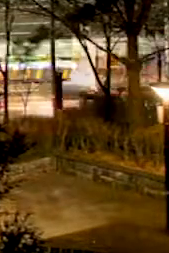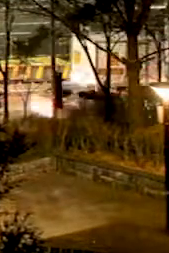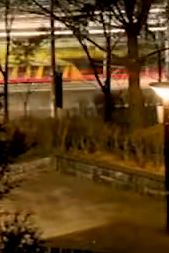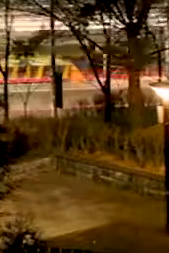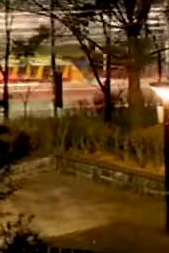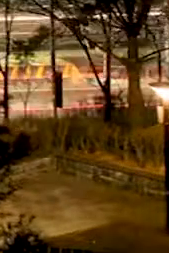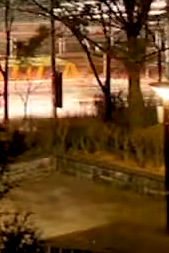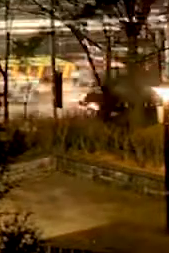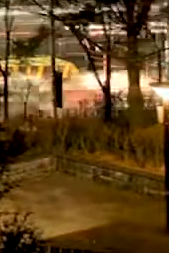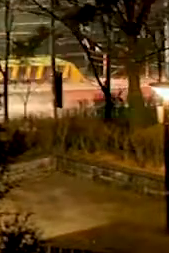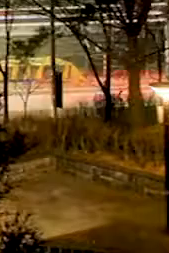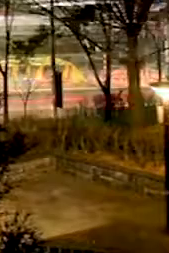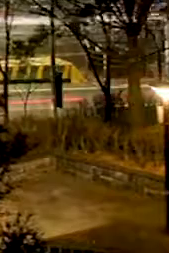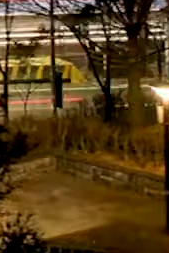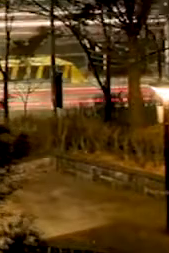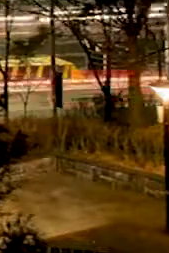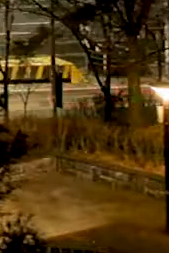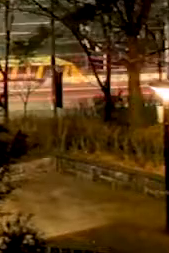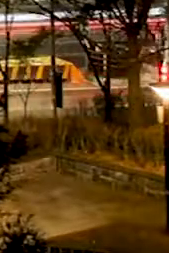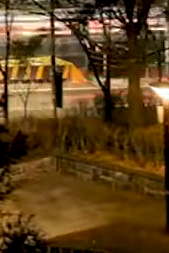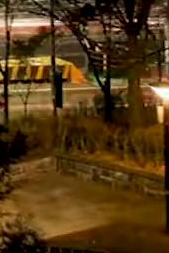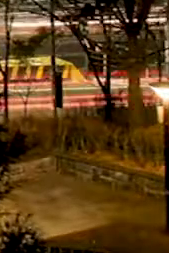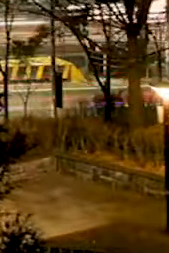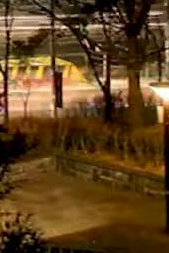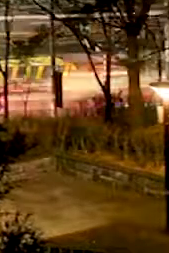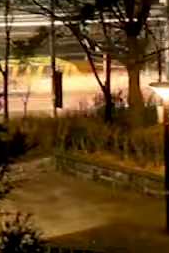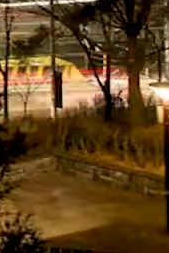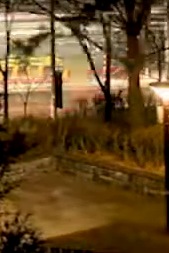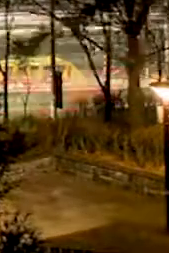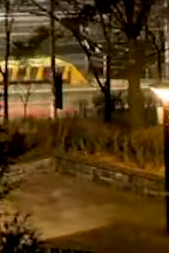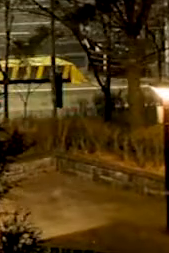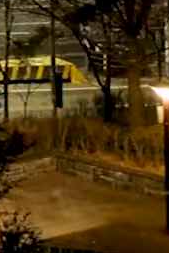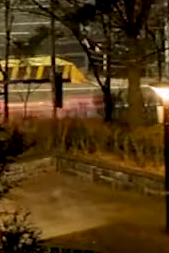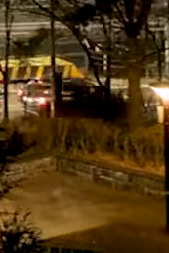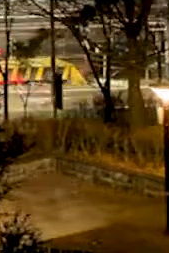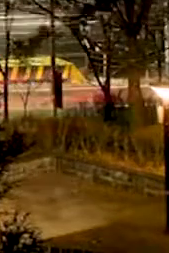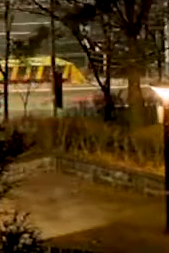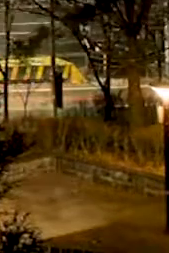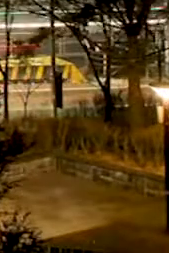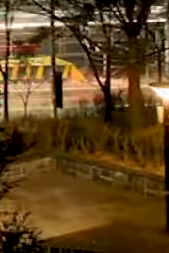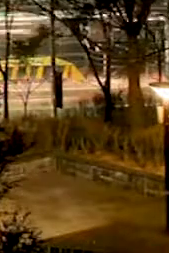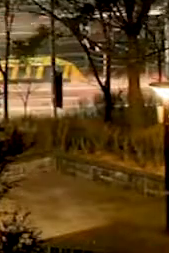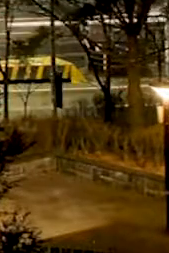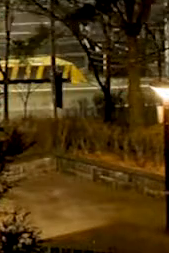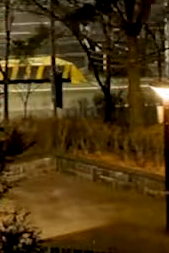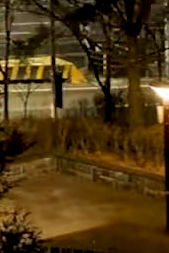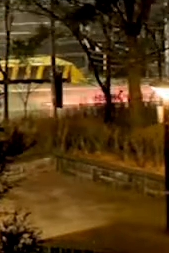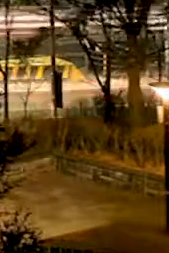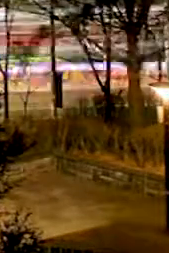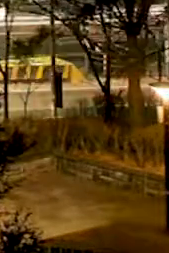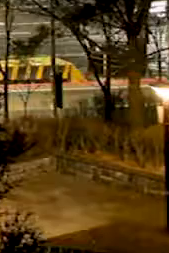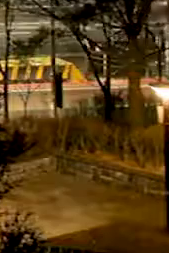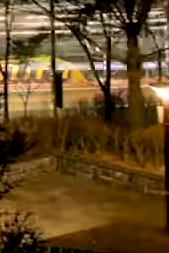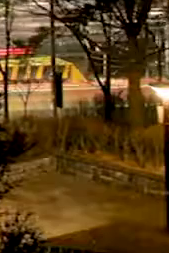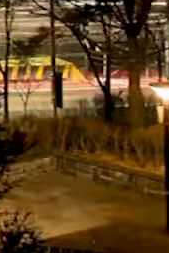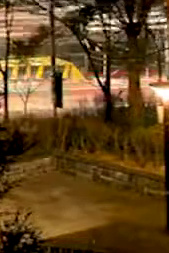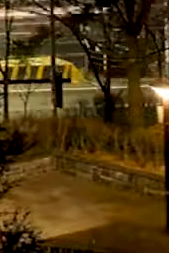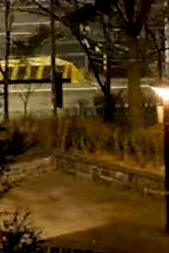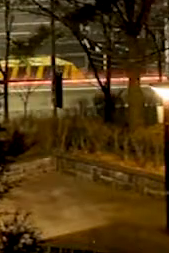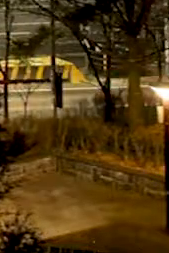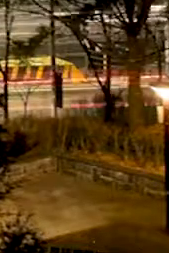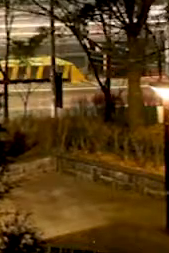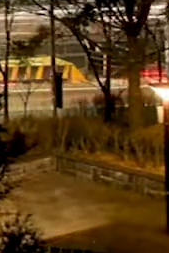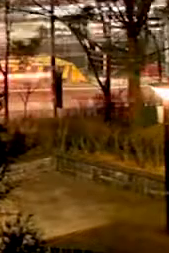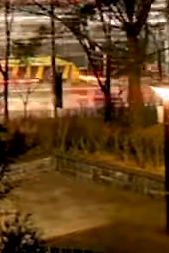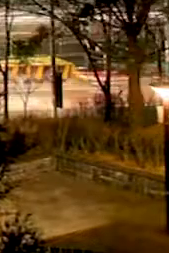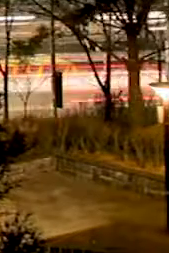19일부터 찾아가는 칼갈이 우산 수리센터를 운영합니다. 3월 20일 구청 2층 다목적 강당에서 동대문